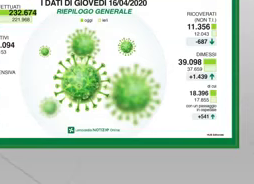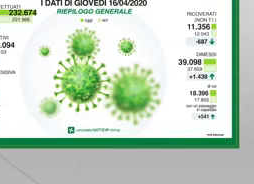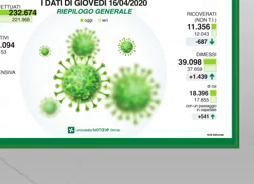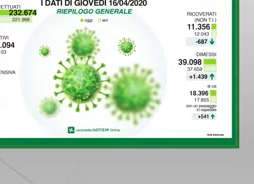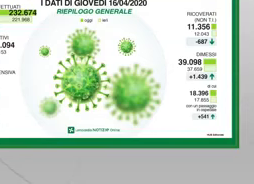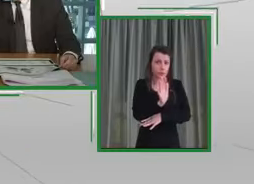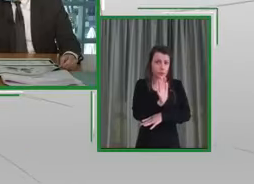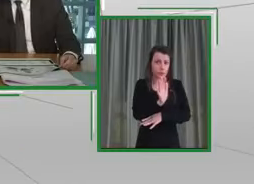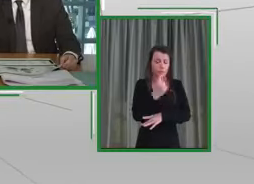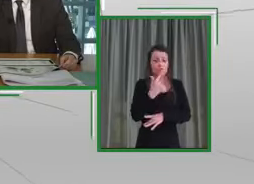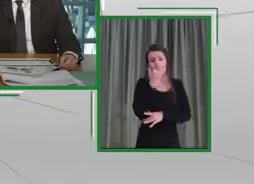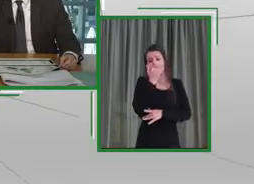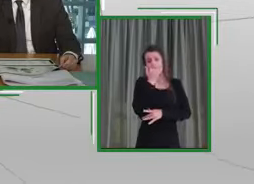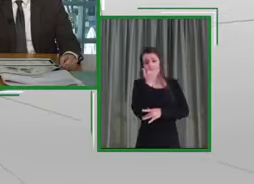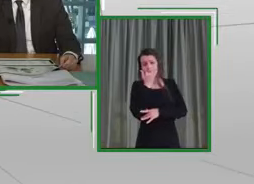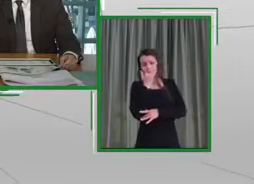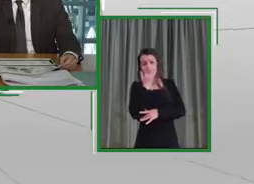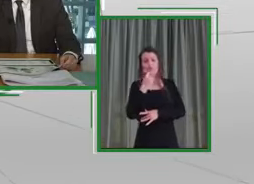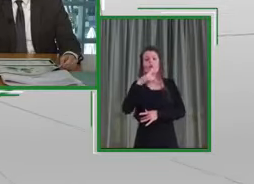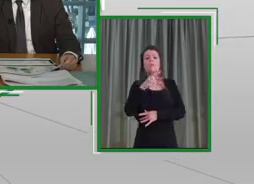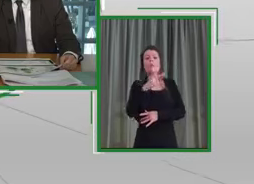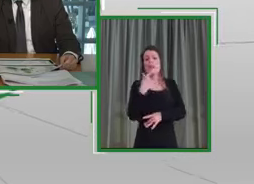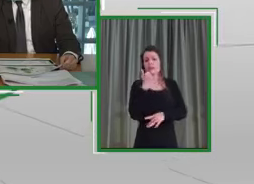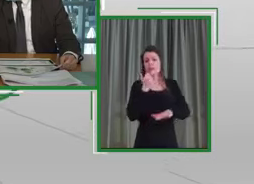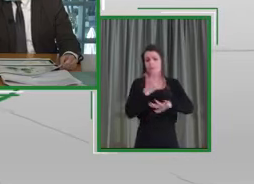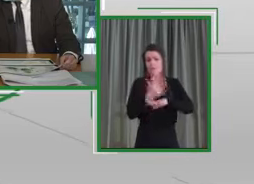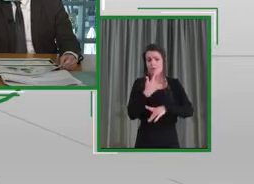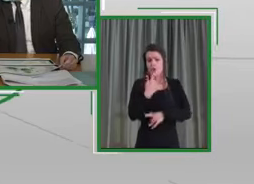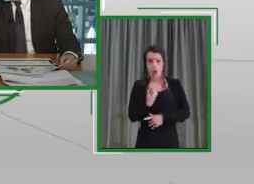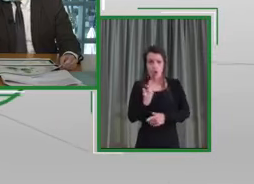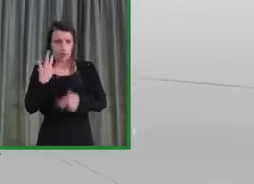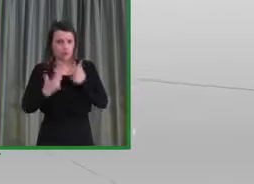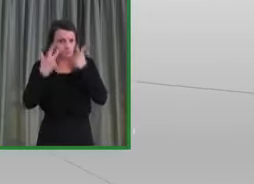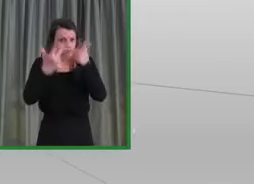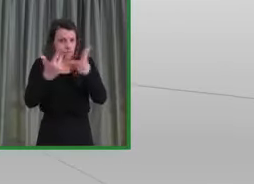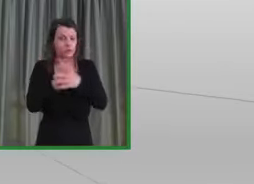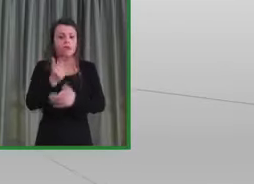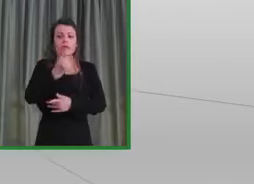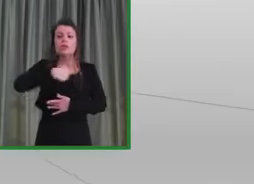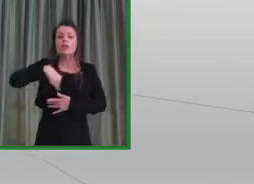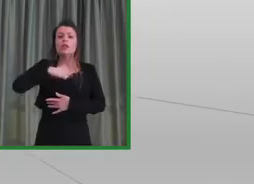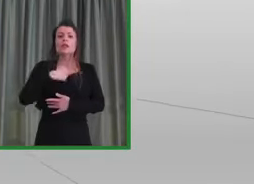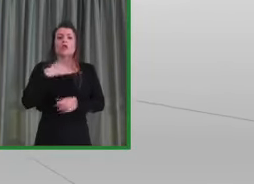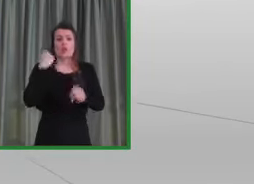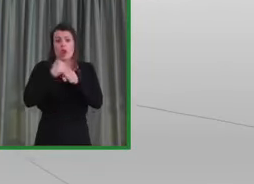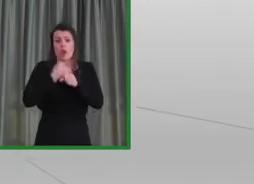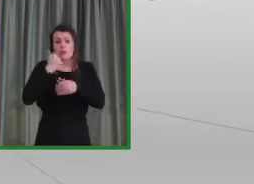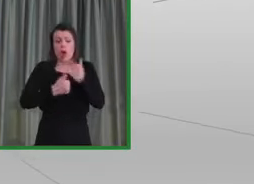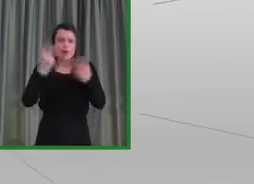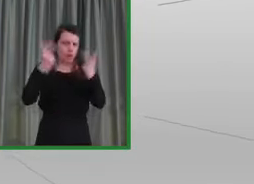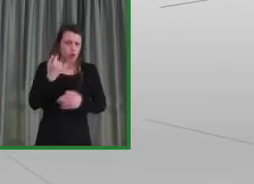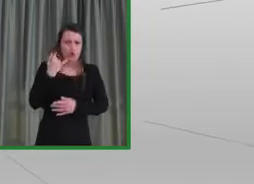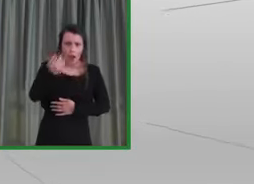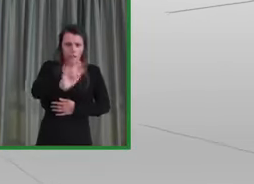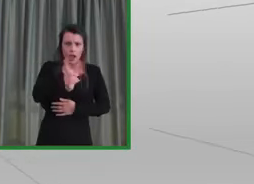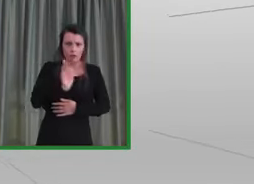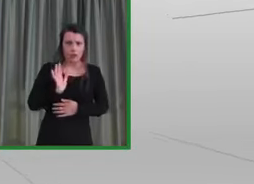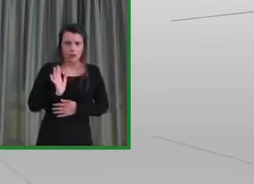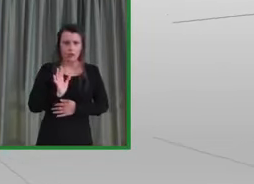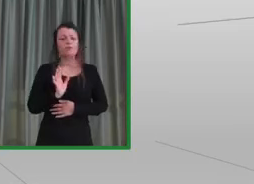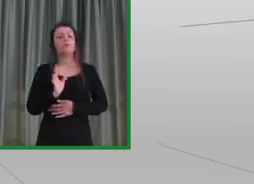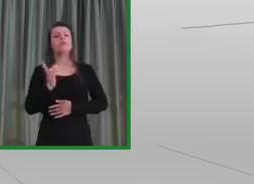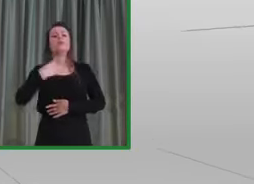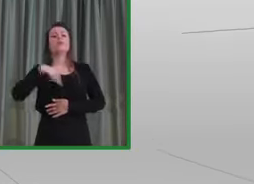perdonami prego ecco una cosa stiamo lavorando non è non è facile ma stiamo lavorando settimana